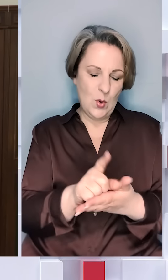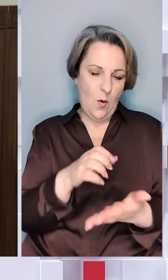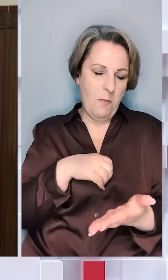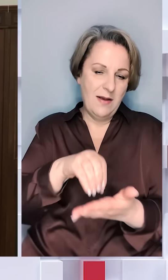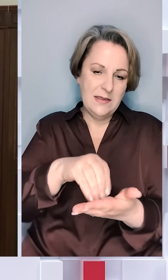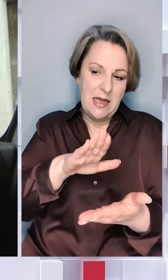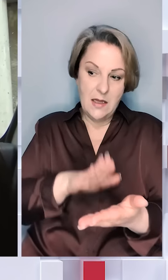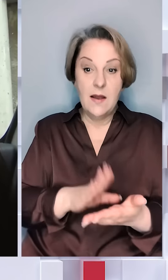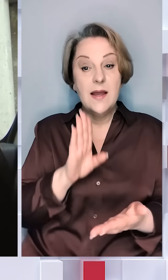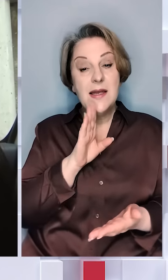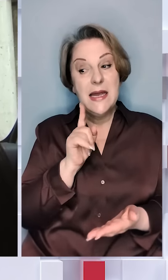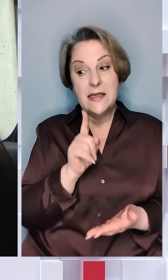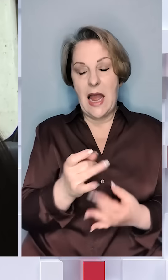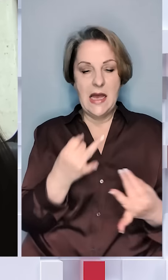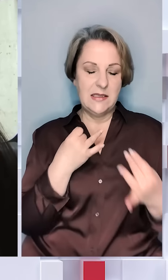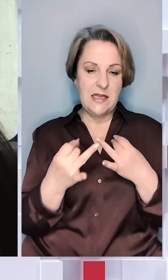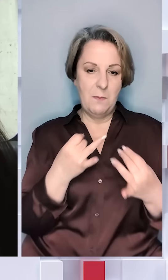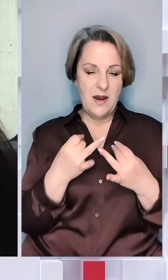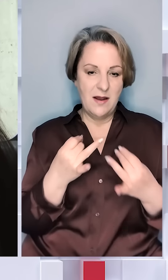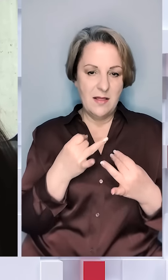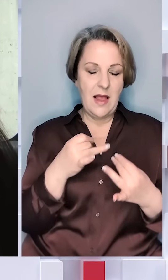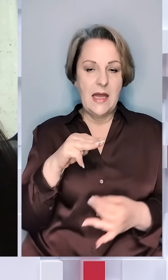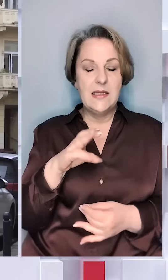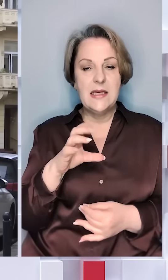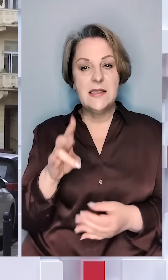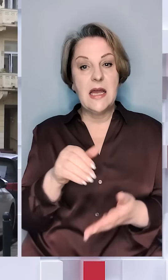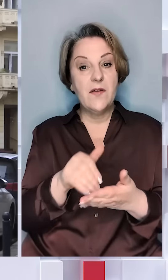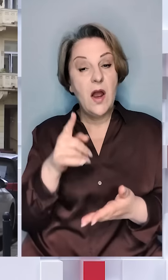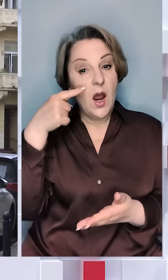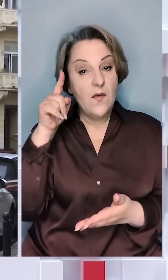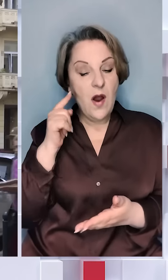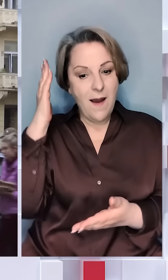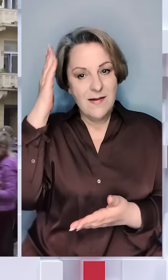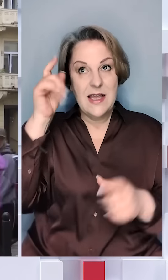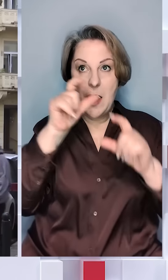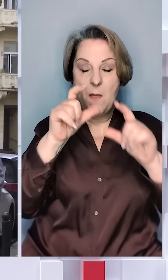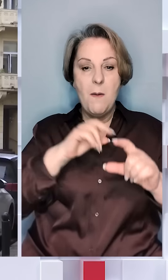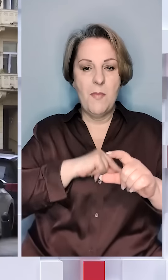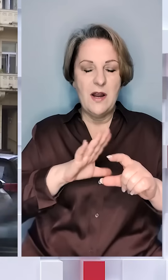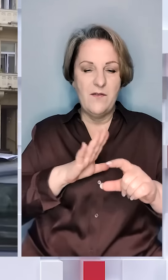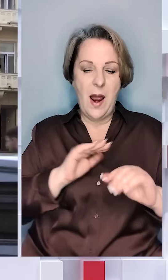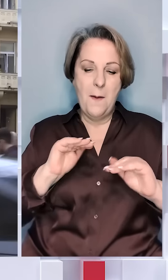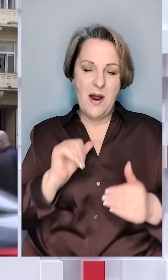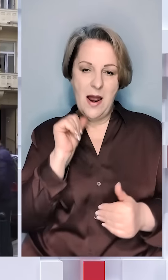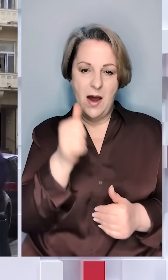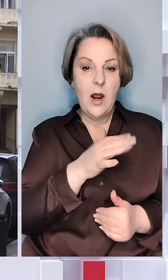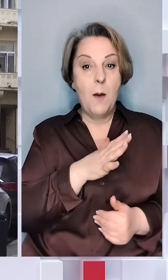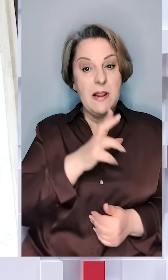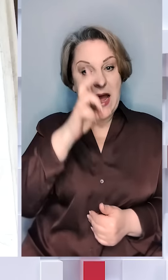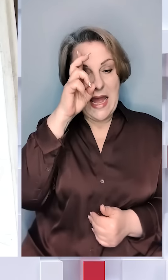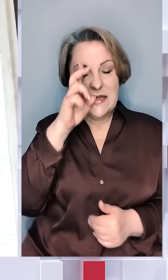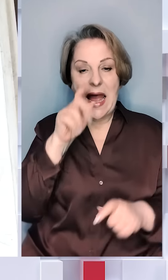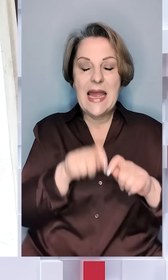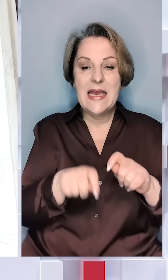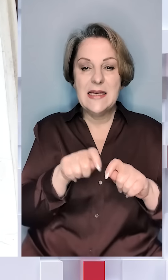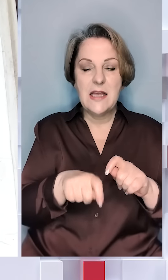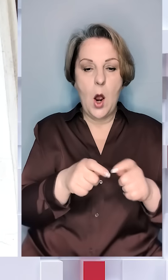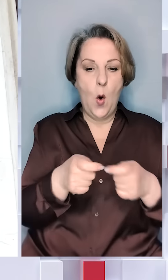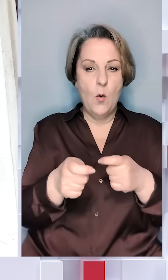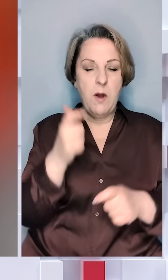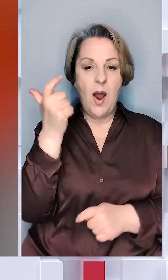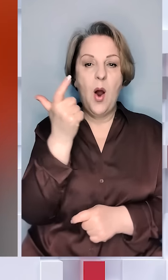бути задекларований. Юлія Дрига спілкуватись з ТСН відмовилася. Відомо, на митниці вона працювала менше року. Була державною інспекторкою